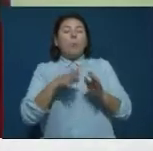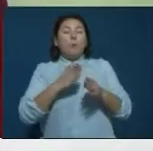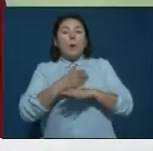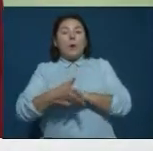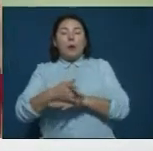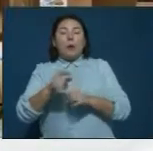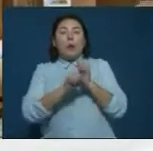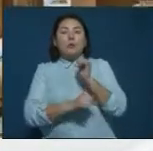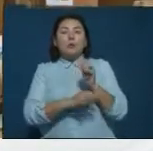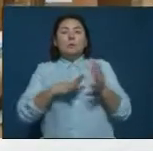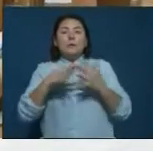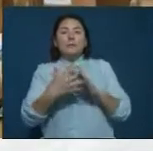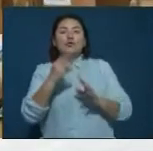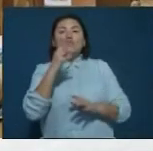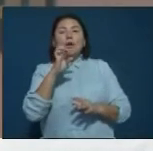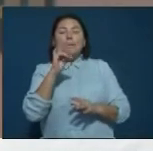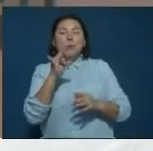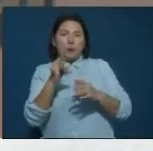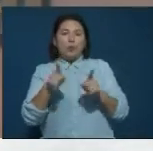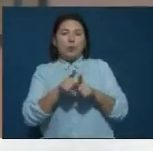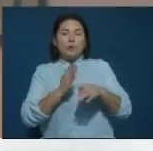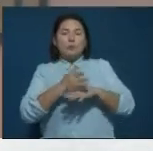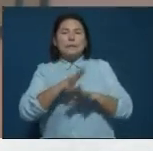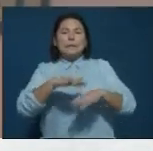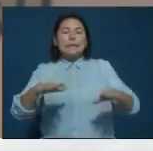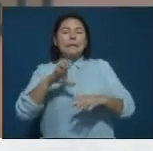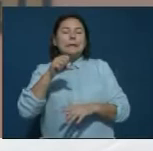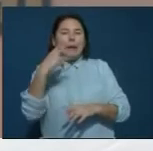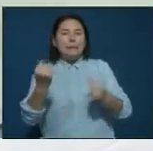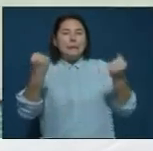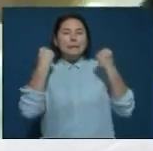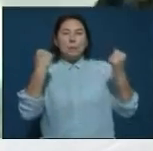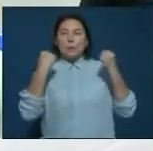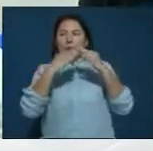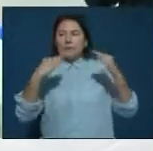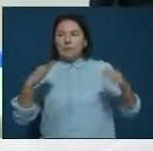серию тут жанна побывала силищи берди посетил детский сад и спортивный комплекс